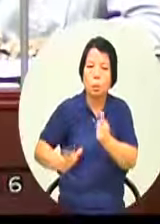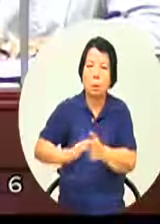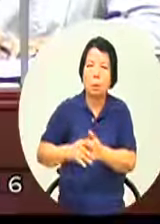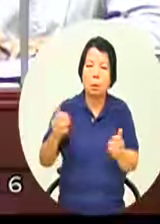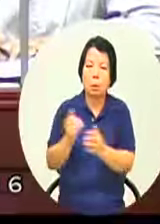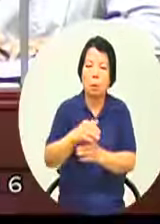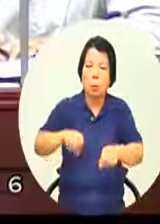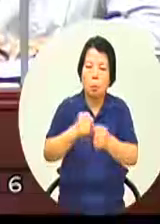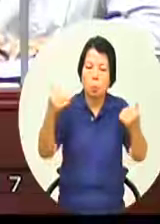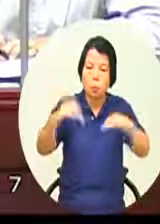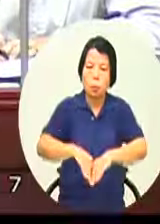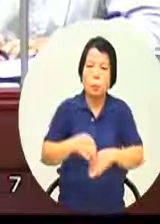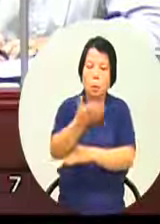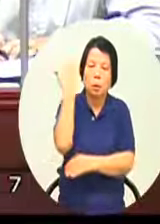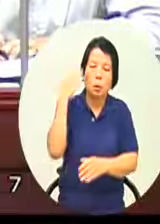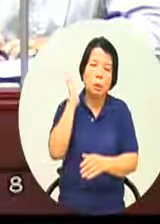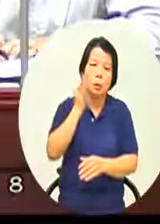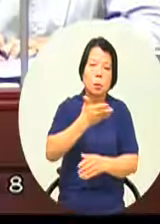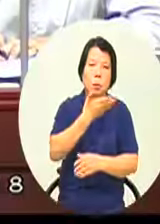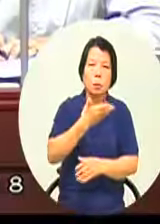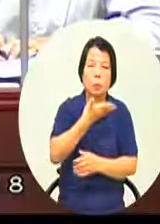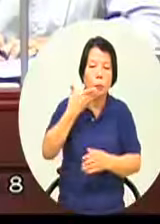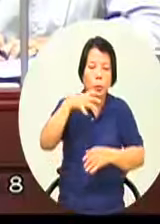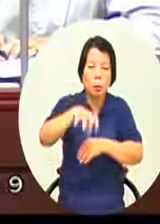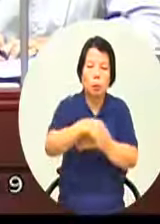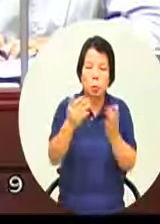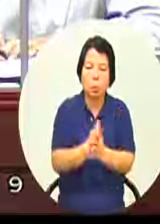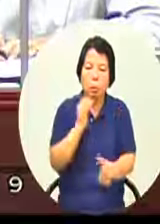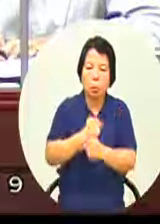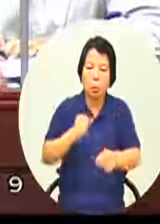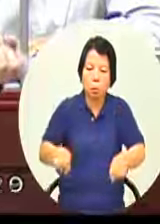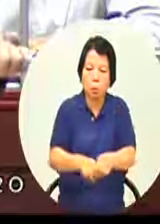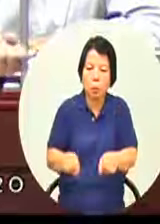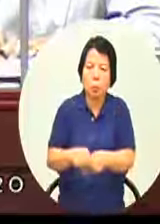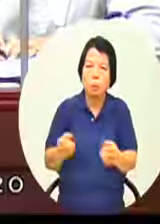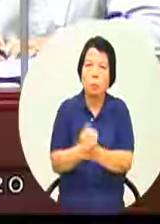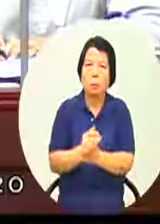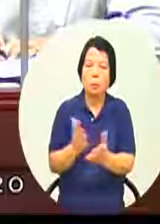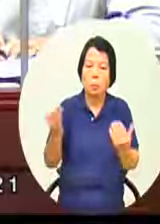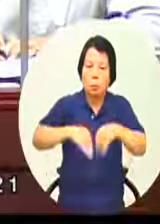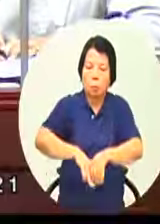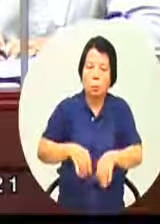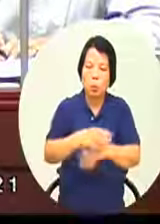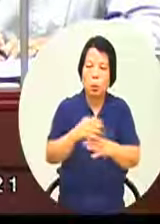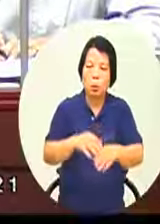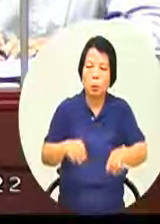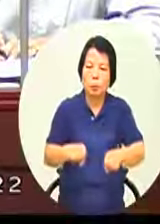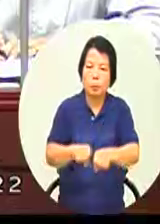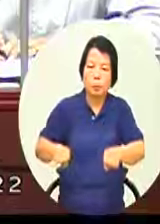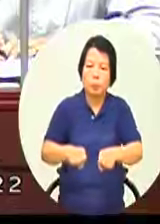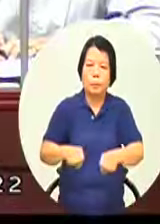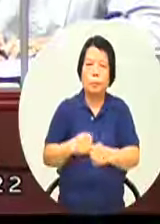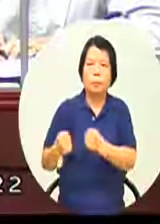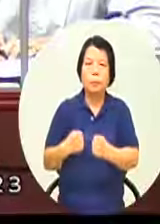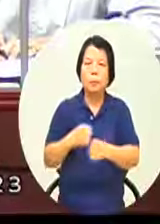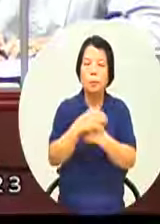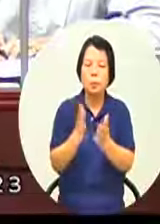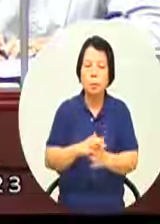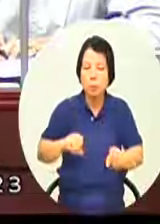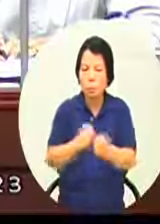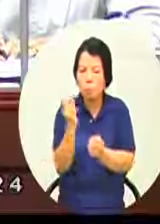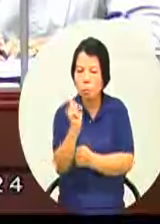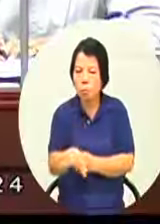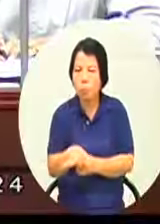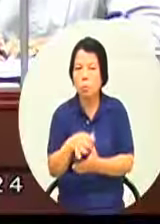的这个我们过去水利局做的这个浅盾的这个管子中间下线以后会有一些拉裂。拉裂的话到底坏在哪里？因为